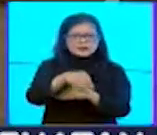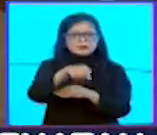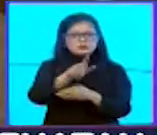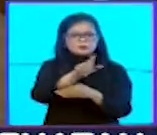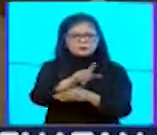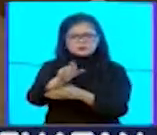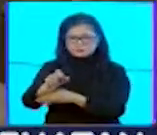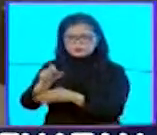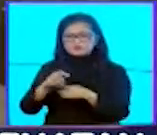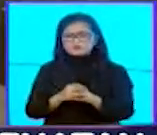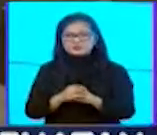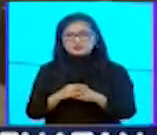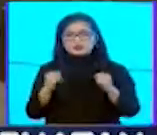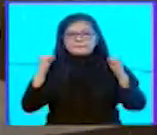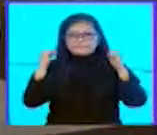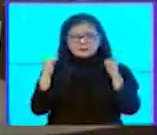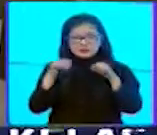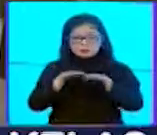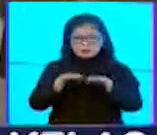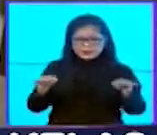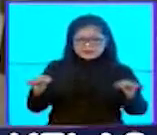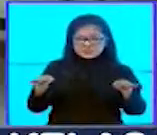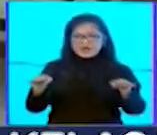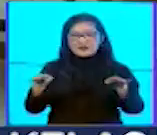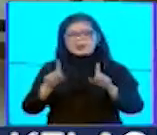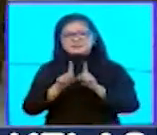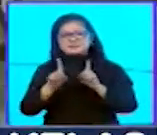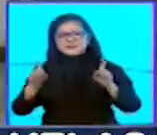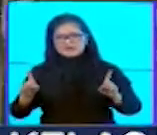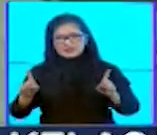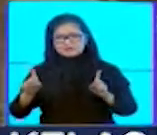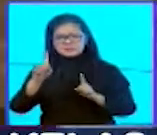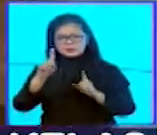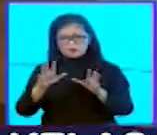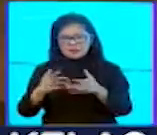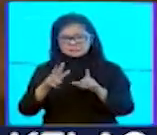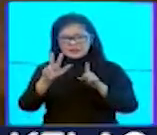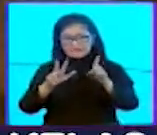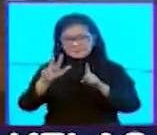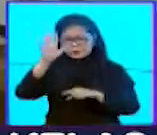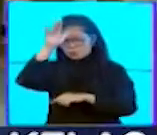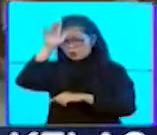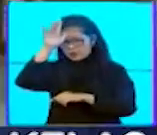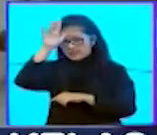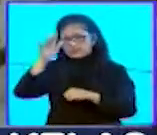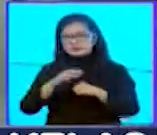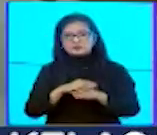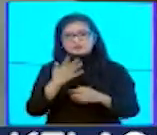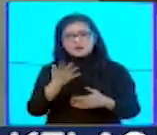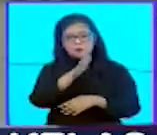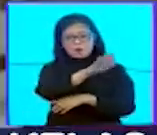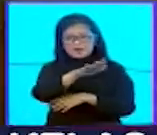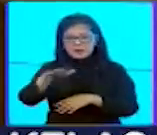Jarak bangku dan meja juga telah diatur dengan kapasitas per kelas hanya 18 siswa. Selain harus dalam kondisi sehat, tidak mengalami gejala sakit seperti